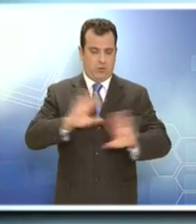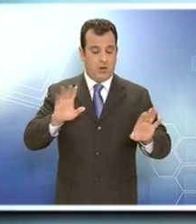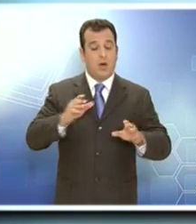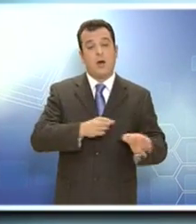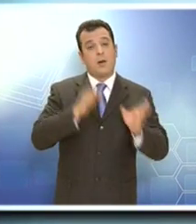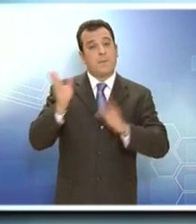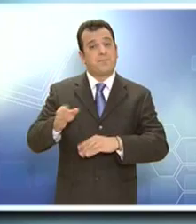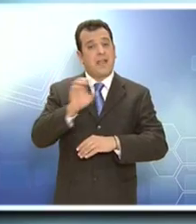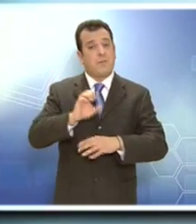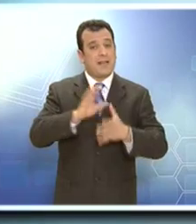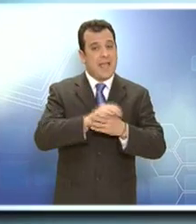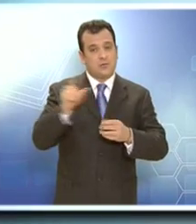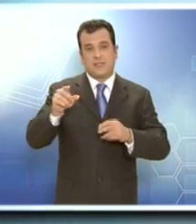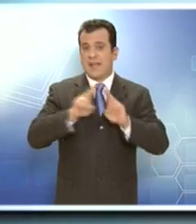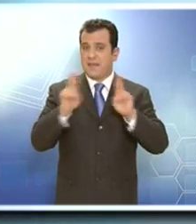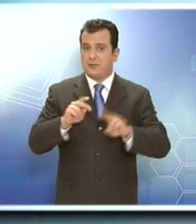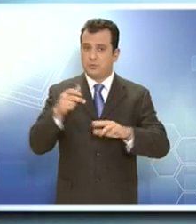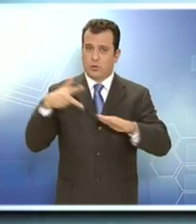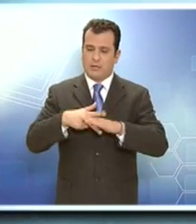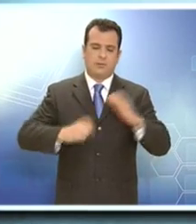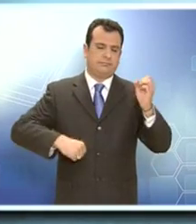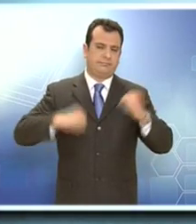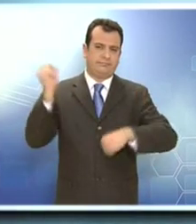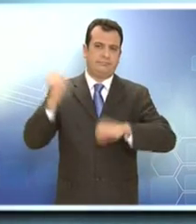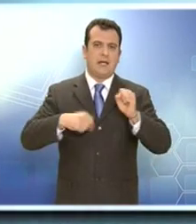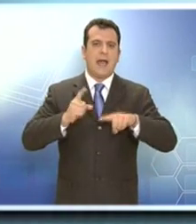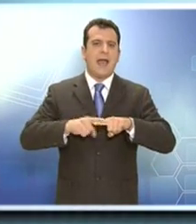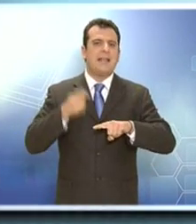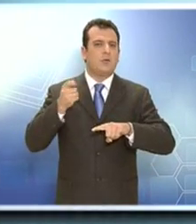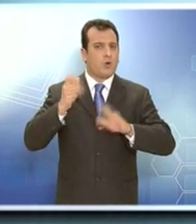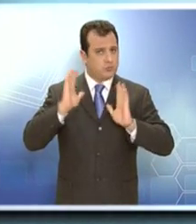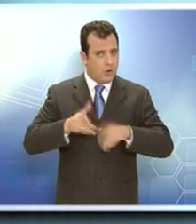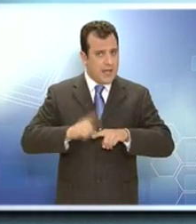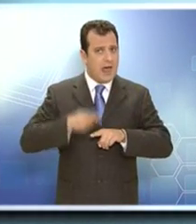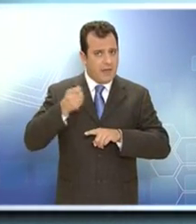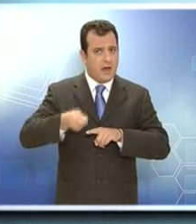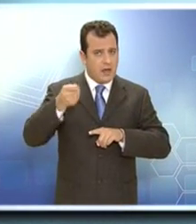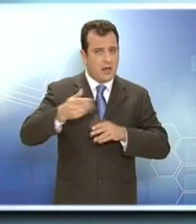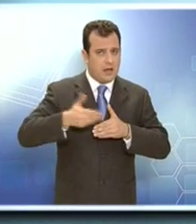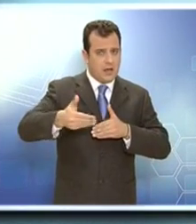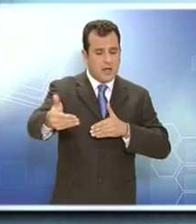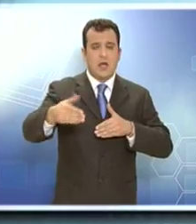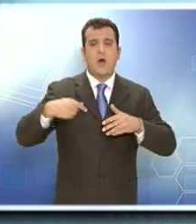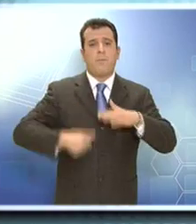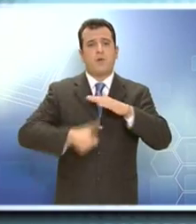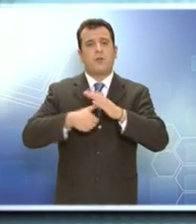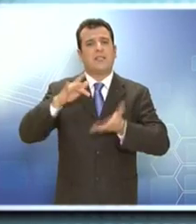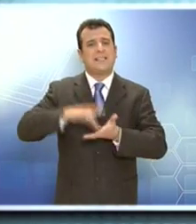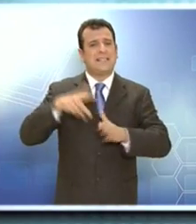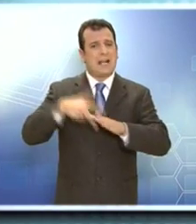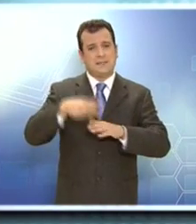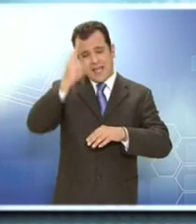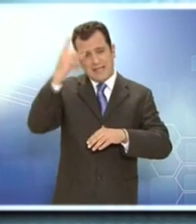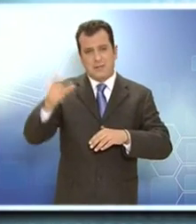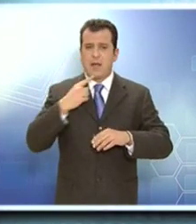ότι η διαφορά μεταξύ Ευρωπαϊκής Ένωσης και Διεθνούς Νομισματικού Ταμείου για τη βιωσιμότητα του ελληνικού χρέους. Πάντως, ο πρόεδρος της Κεντρικής Τράπεζας της Γερμανίας άφησε ανοιχτό